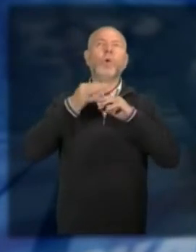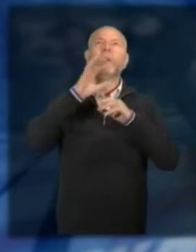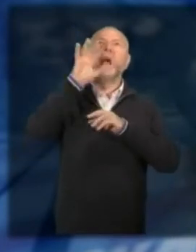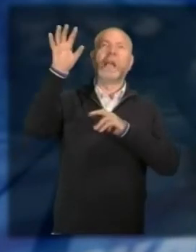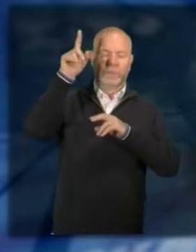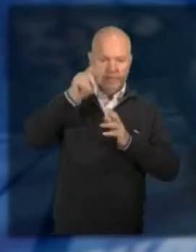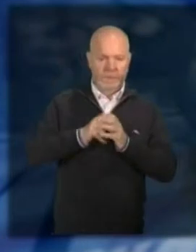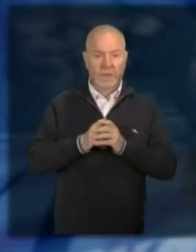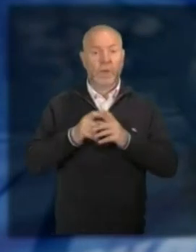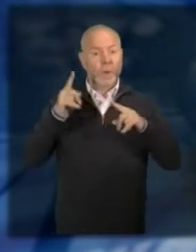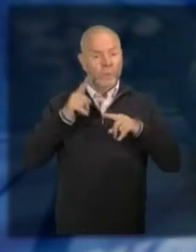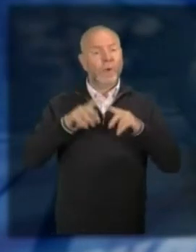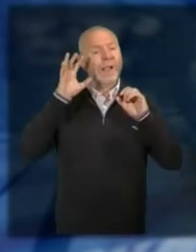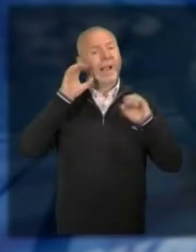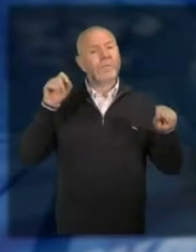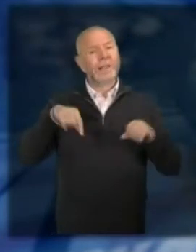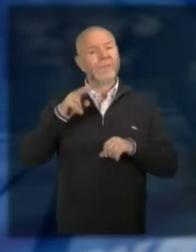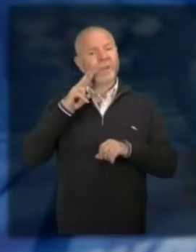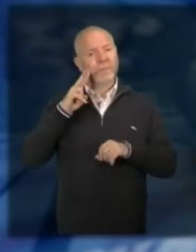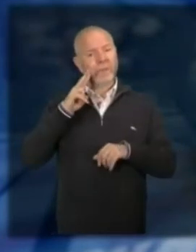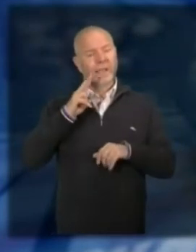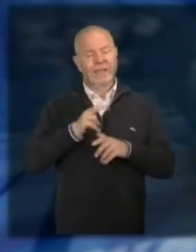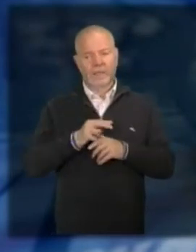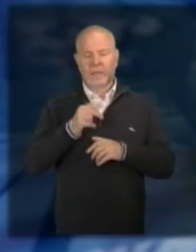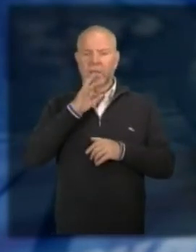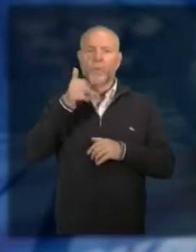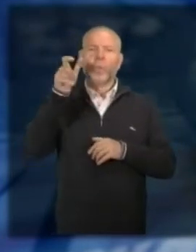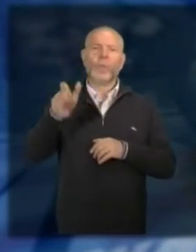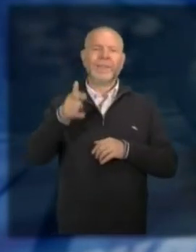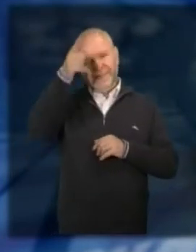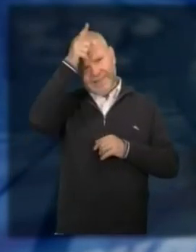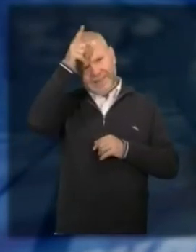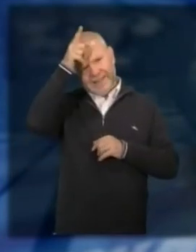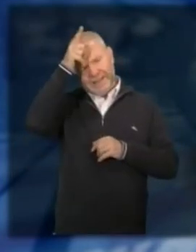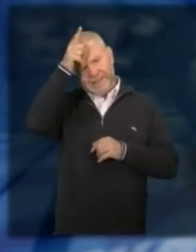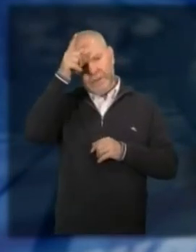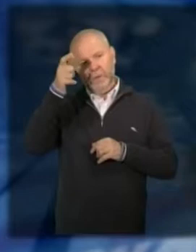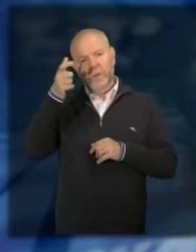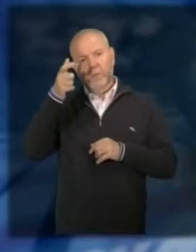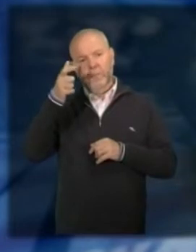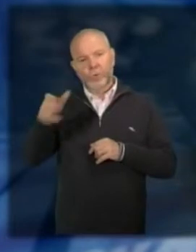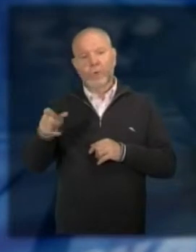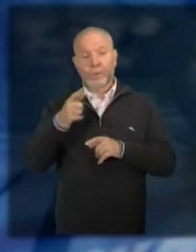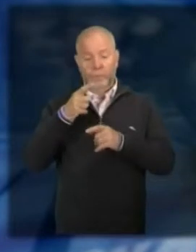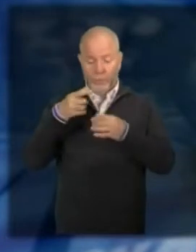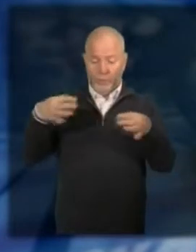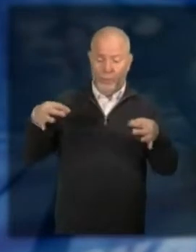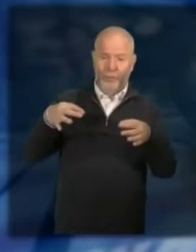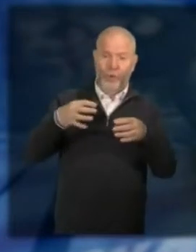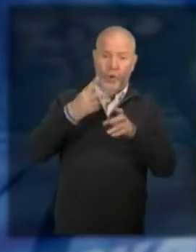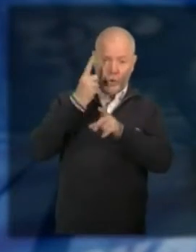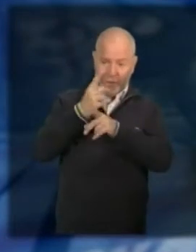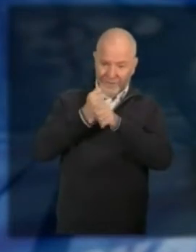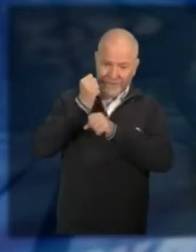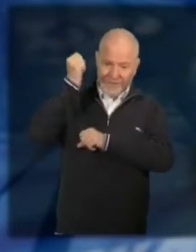i carabinieri della stazione di Verbania hanno anche denunciato un tedesco senza fissa dimora per violazione di un foglio di allontanamento per cittadini